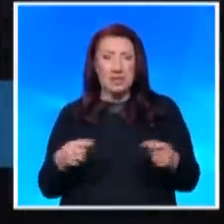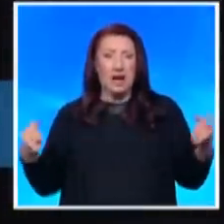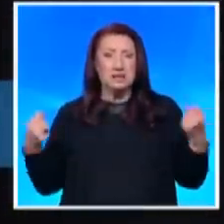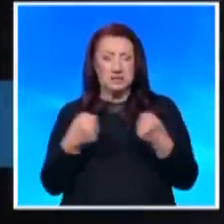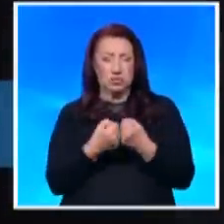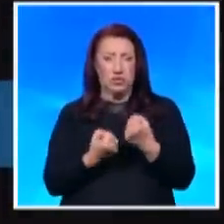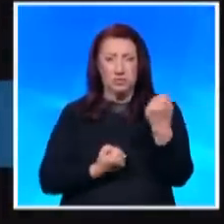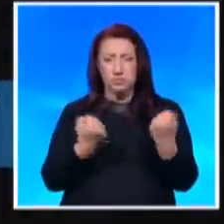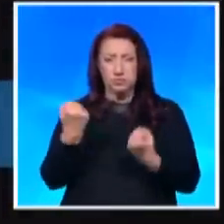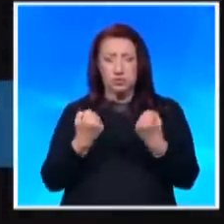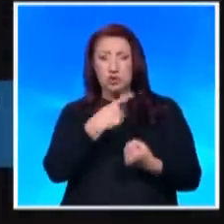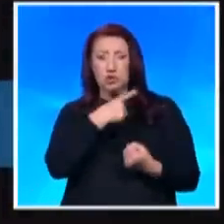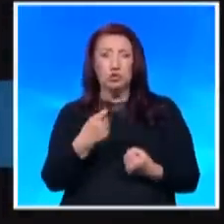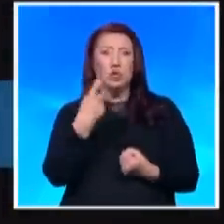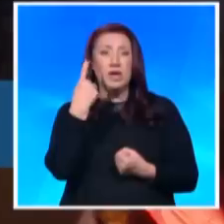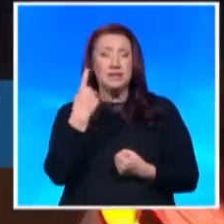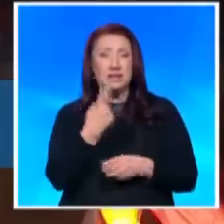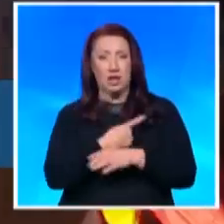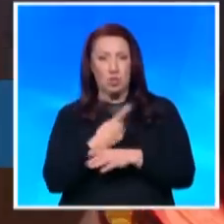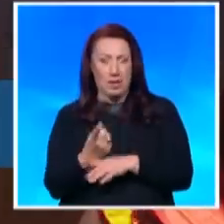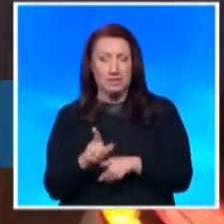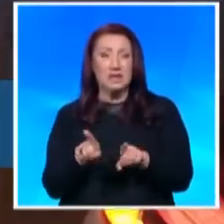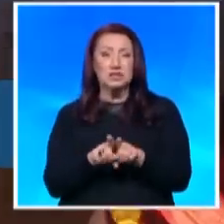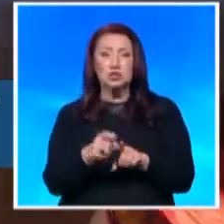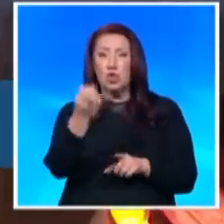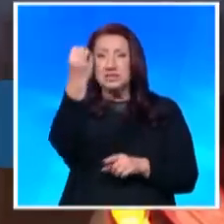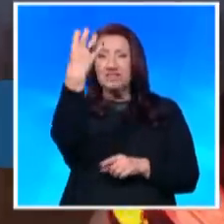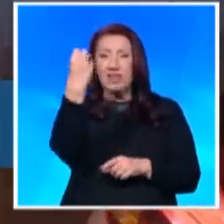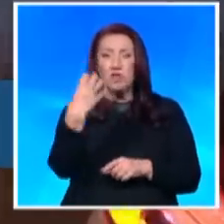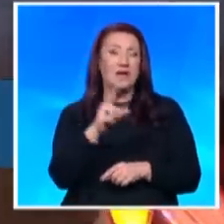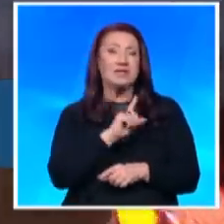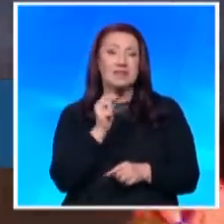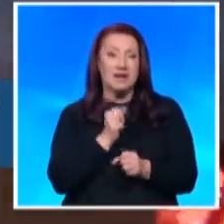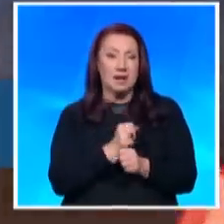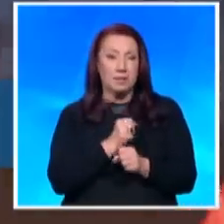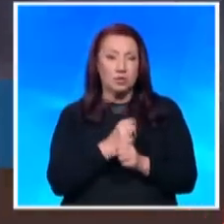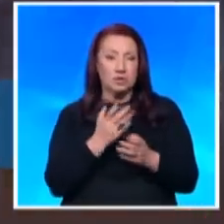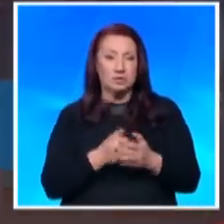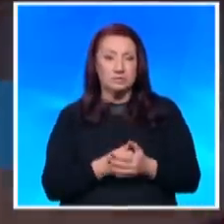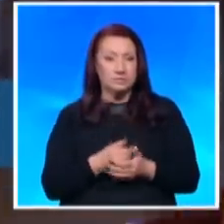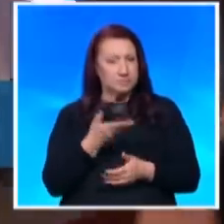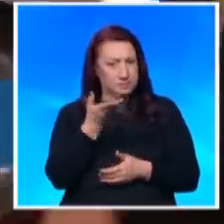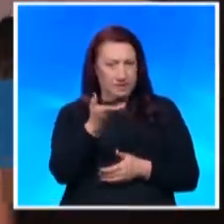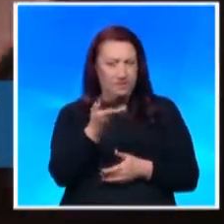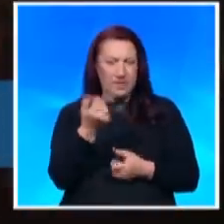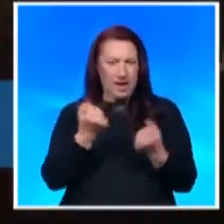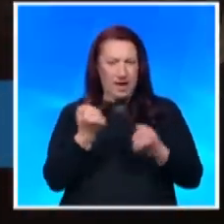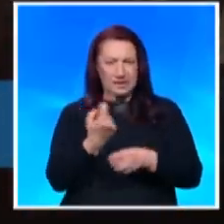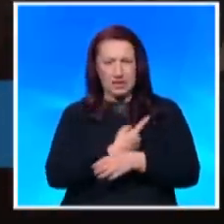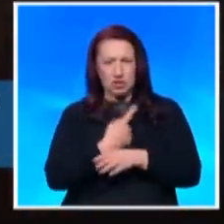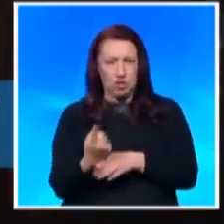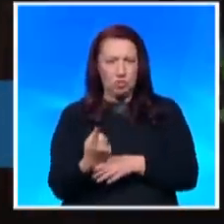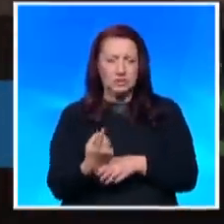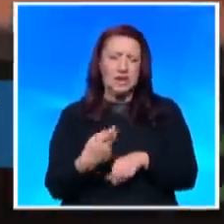а светофара на кръстовището е бил изключен. Вие позволявал ли сте си да шофирате с повече? Да, позволявал съм си, но разбира се,